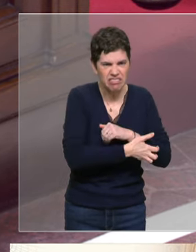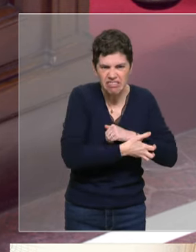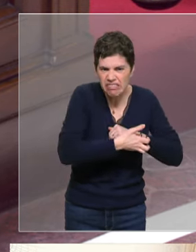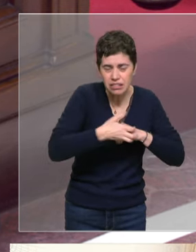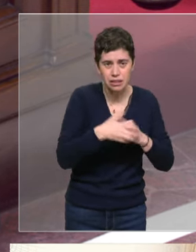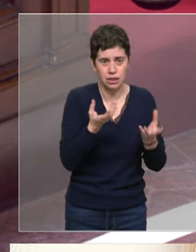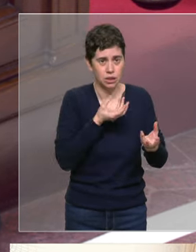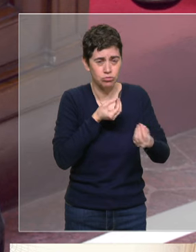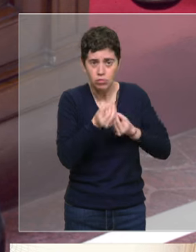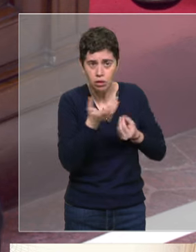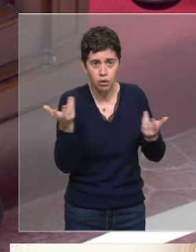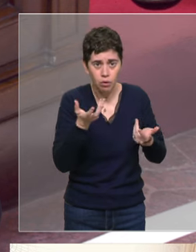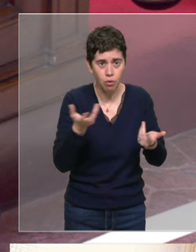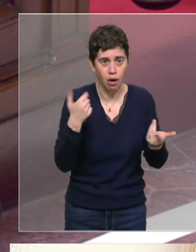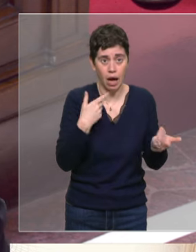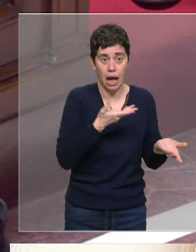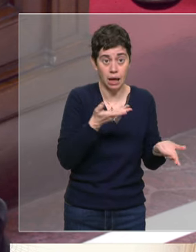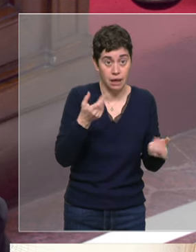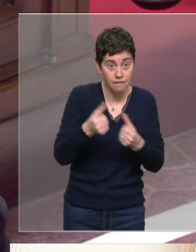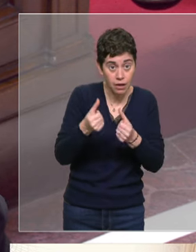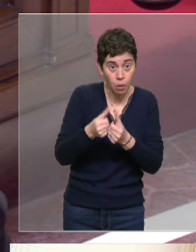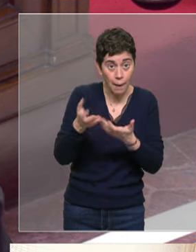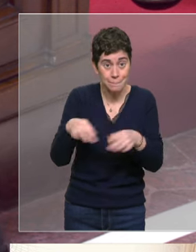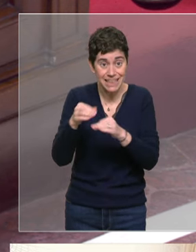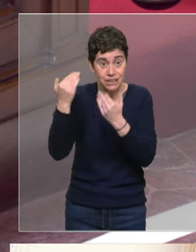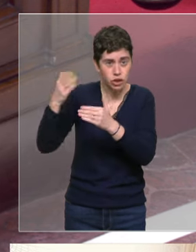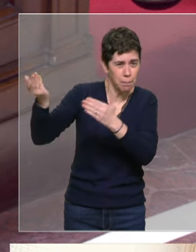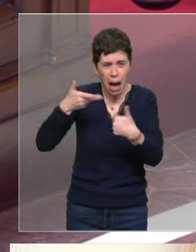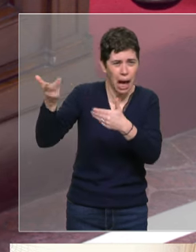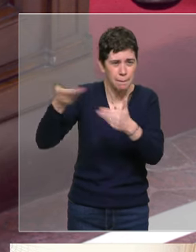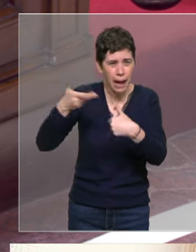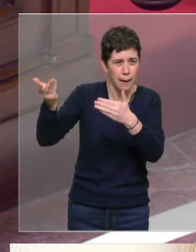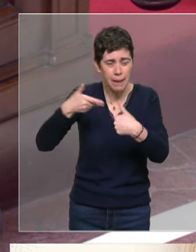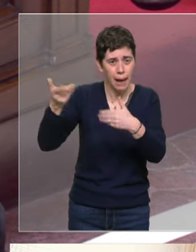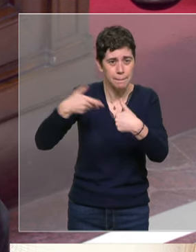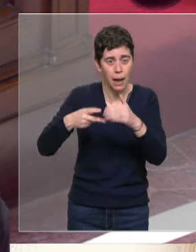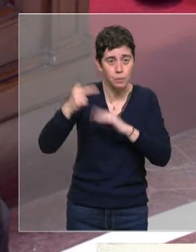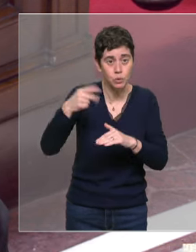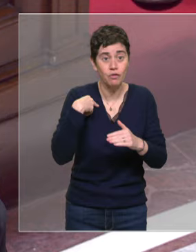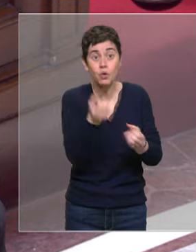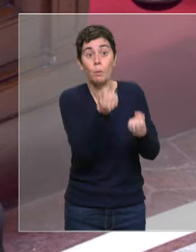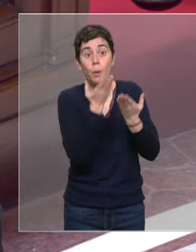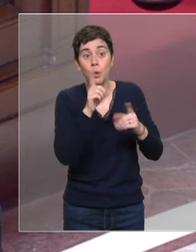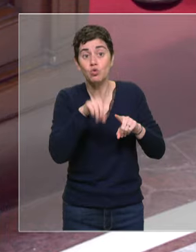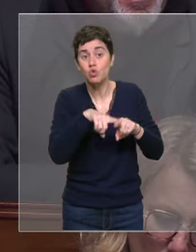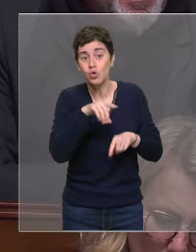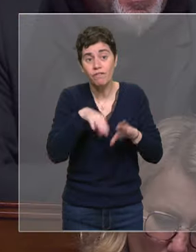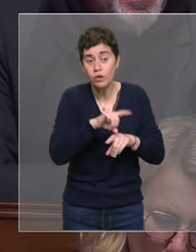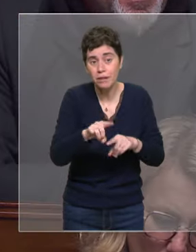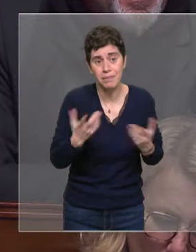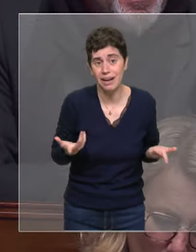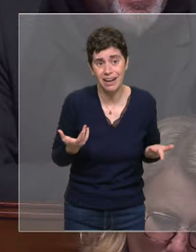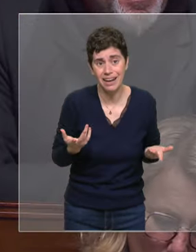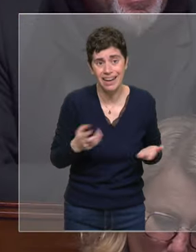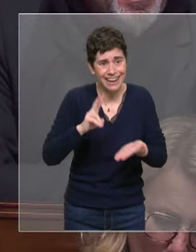à l'explosion des importations depuis l'étranger. Car ce que vous proposez, malheureusement, ne fonctionne pas. C'est